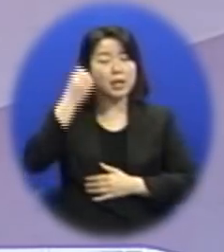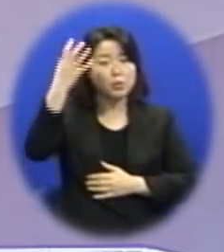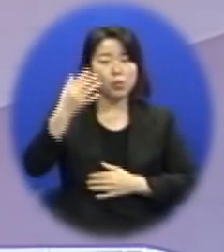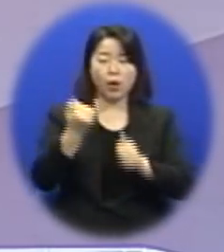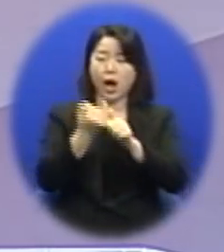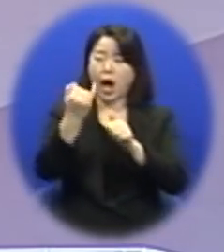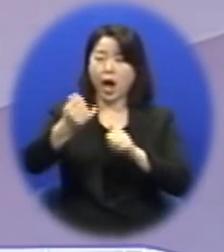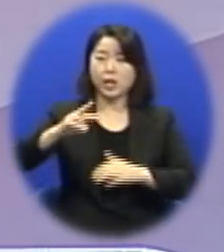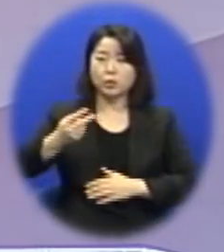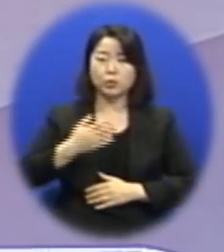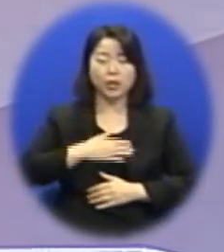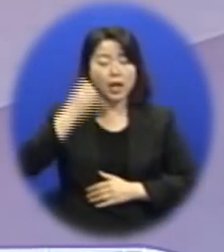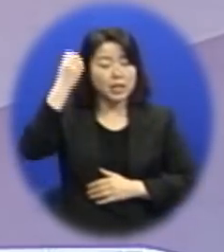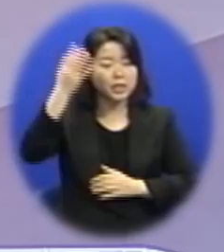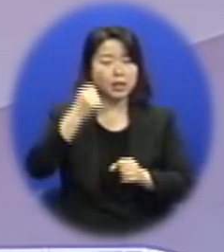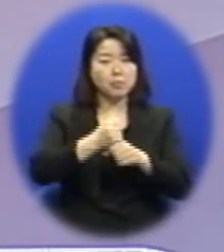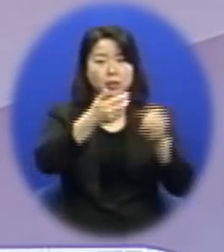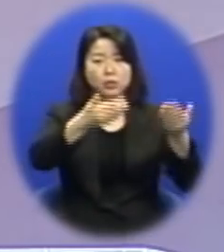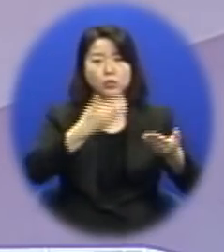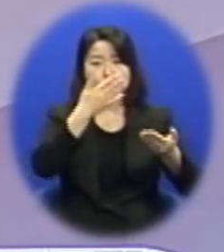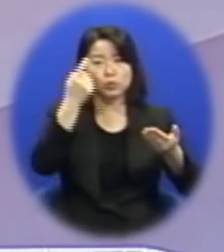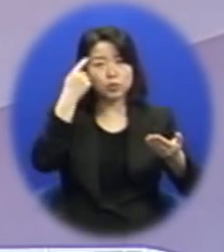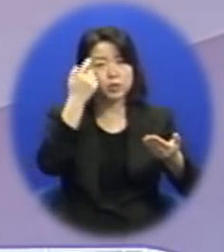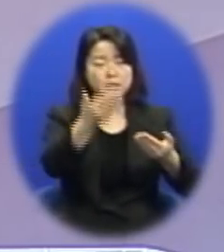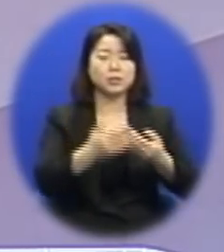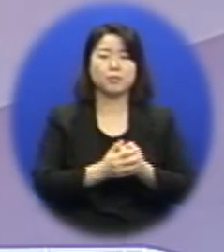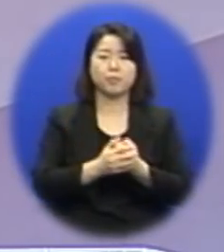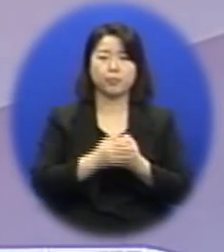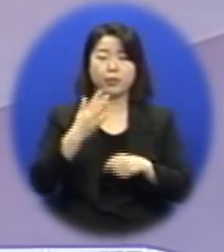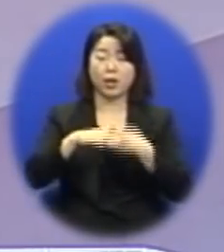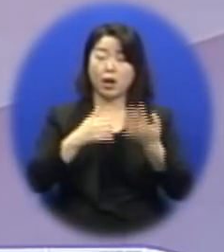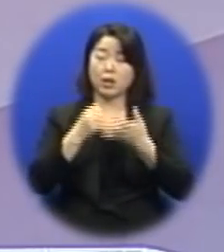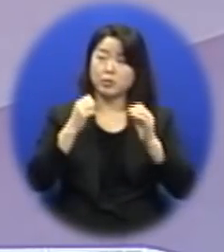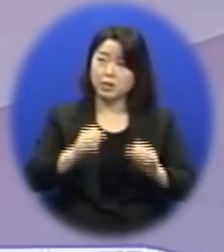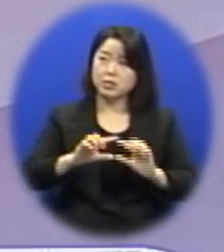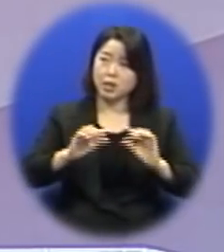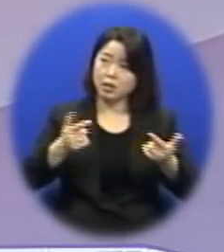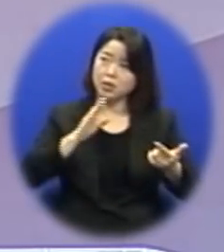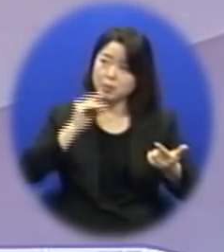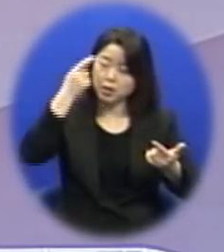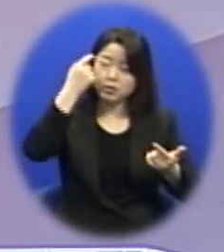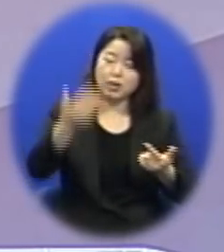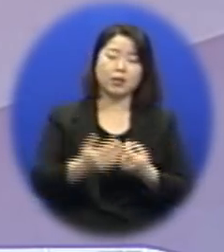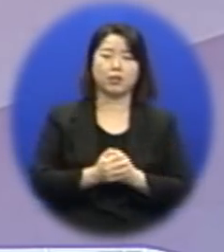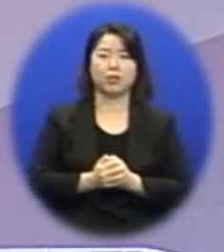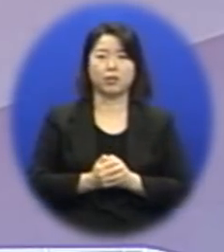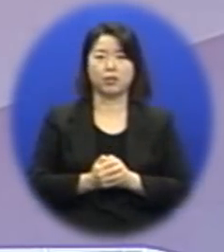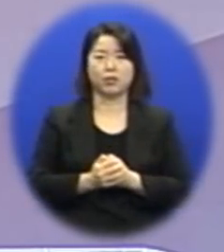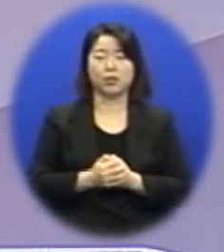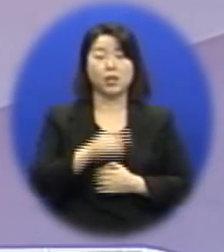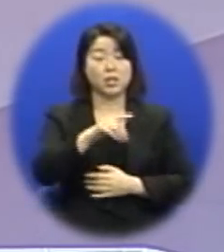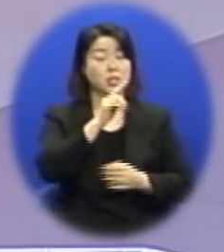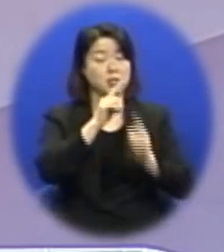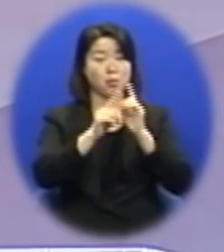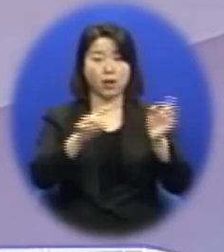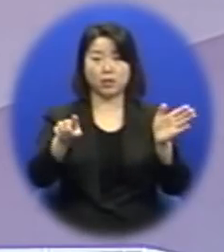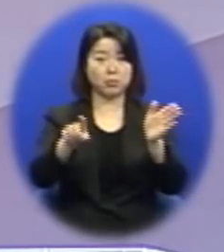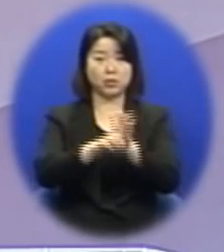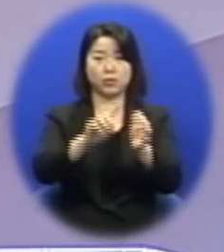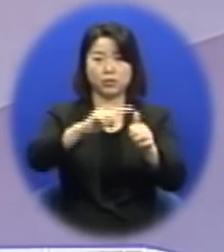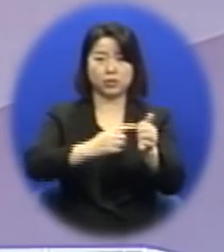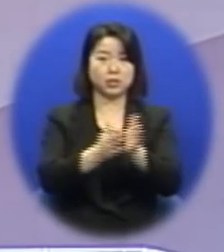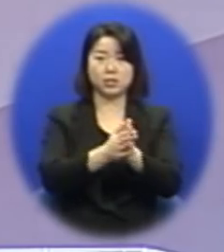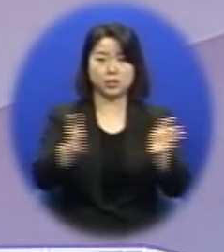나를 잊어버리게 이렇게 하실 수 있지 하나님은 안 계시니까 그런가 봐 그 말이 믿어지기